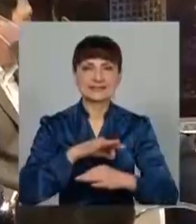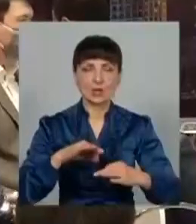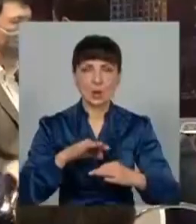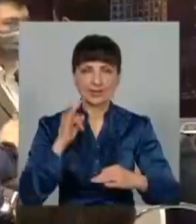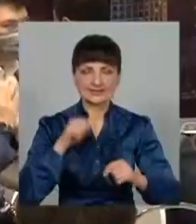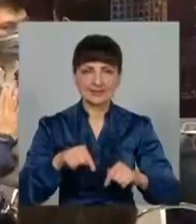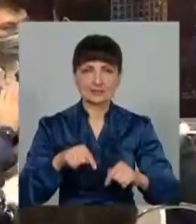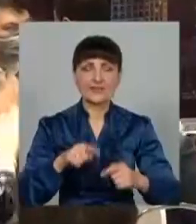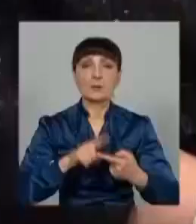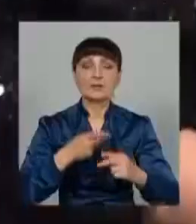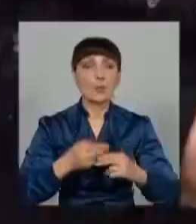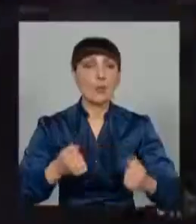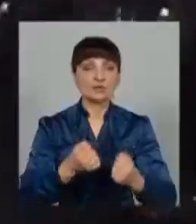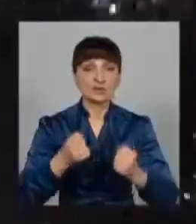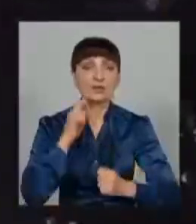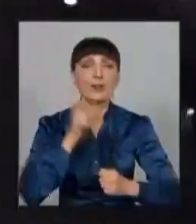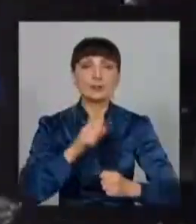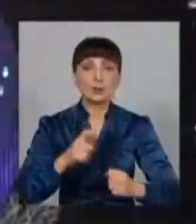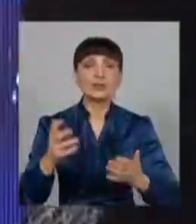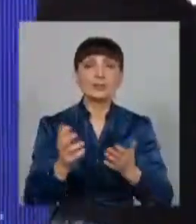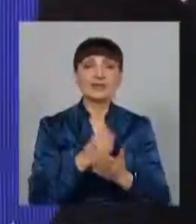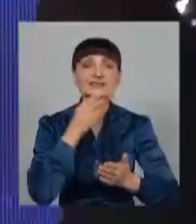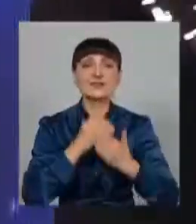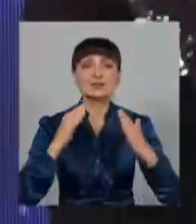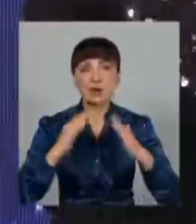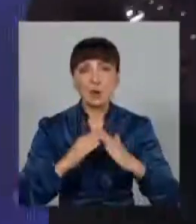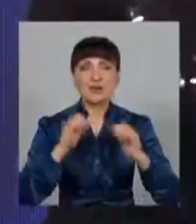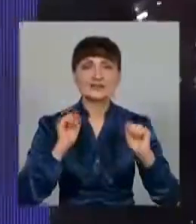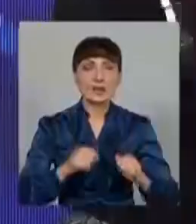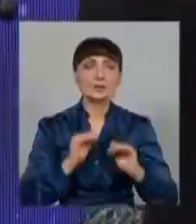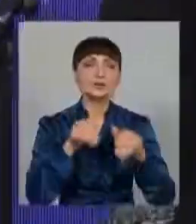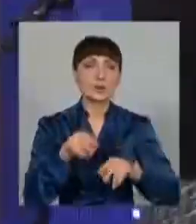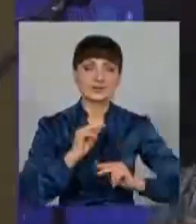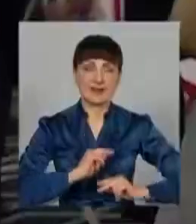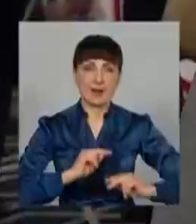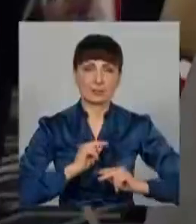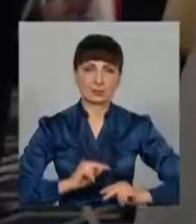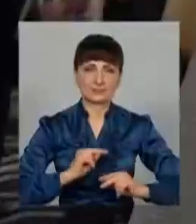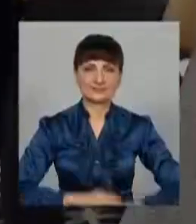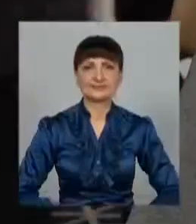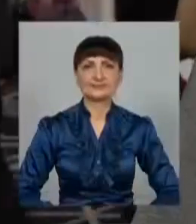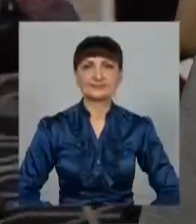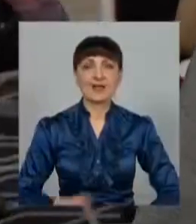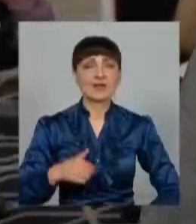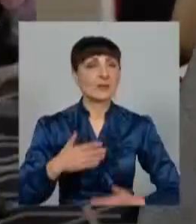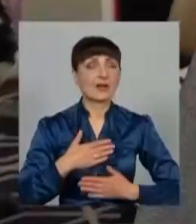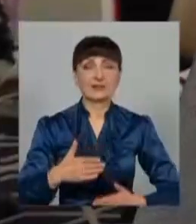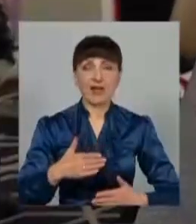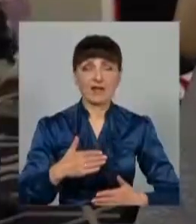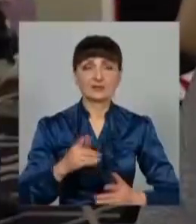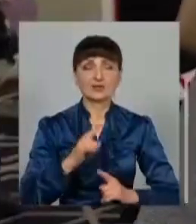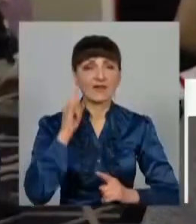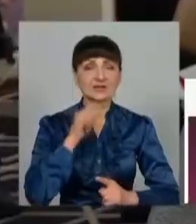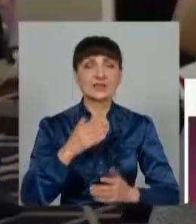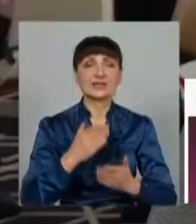Казахстана. Благодаря такой поддержке молодые люди обрели свое жилье и смогли устроиться на работу. Я благодарен судьбе, что у нас в Казахстане